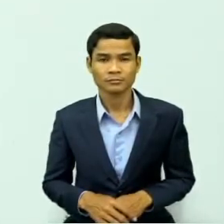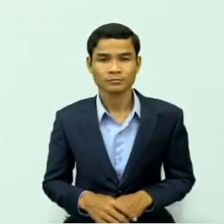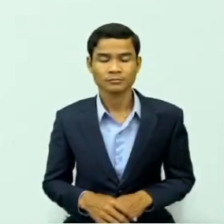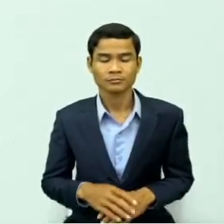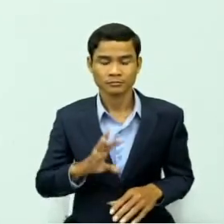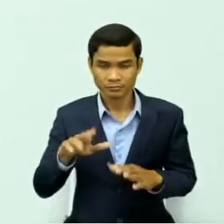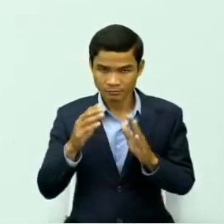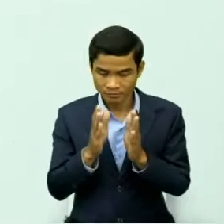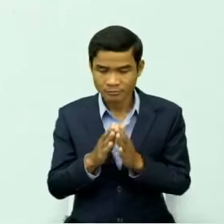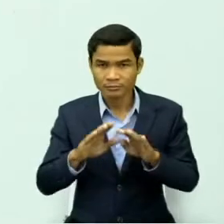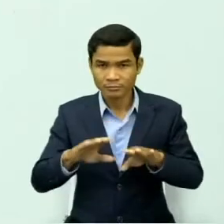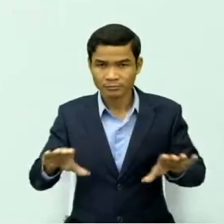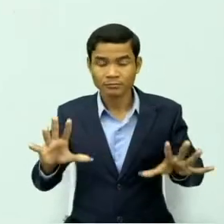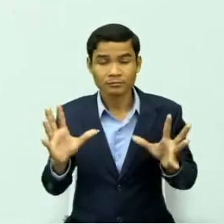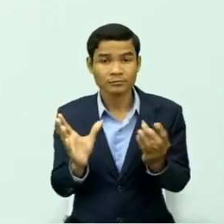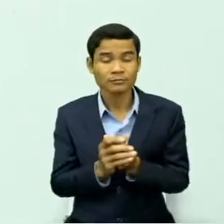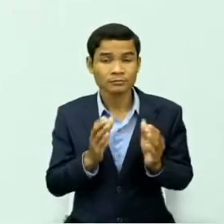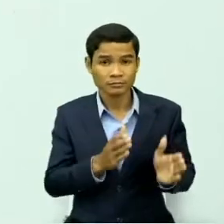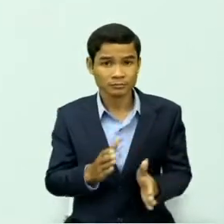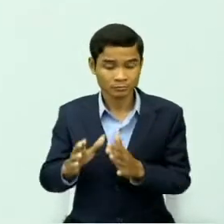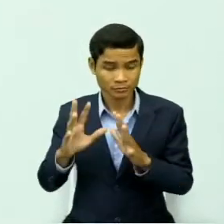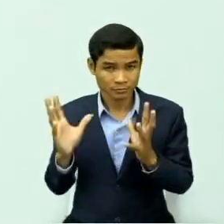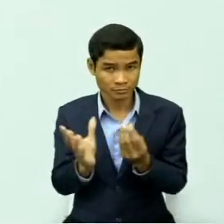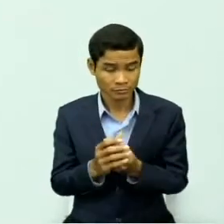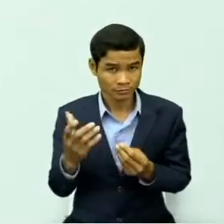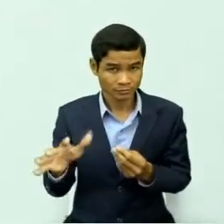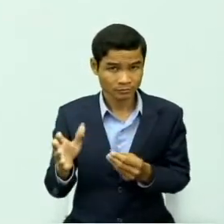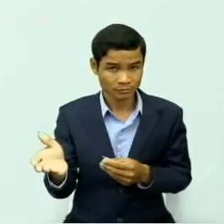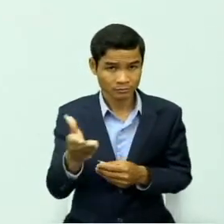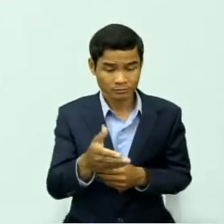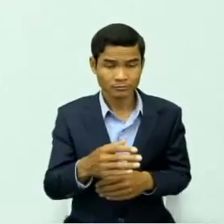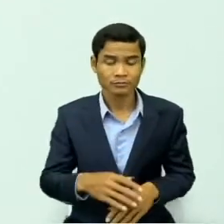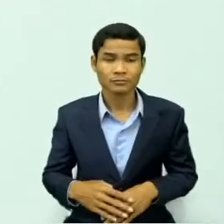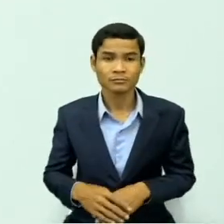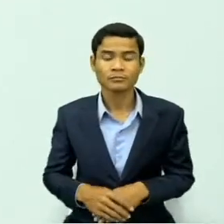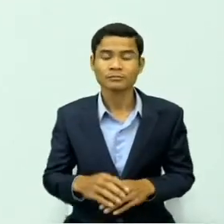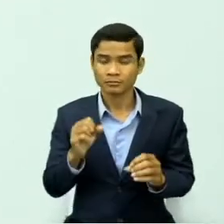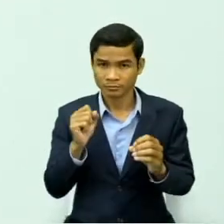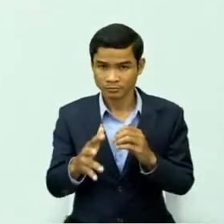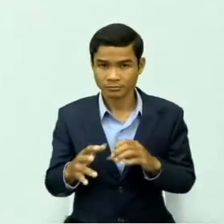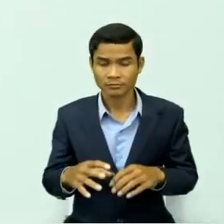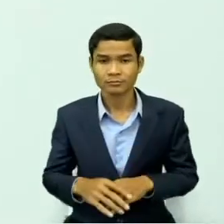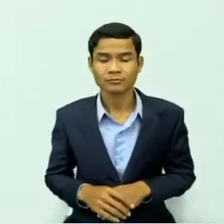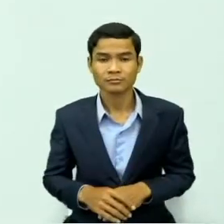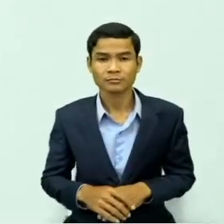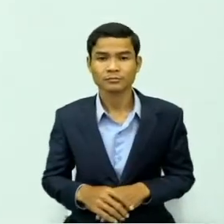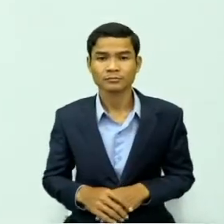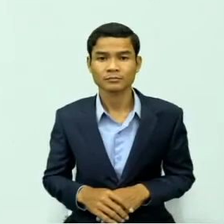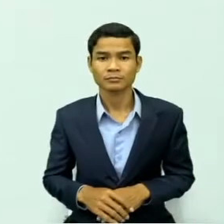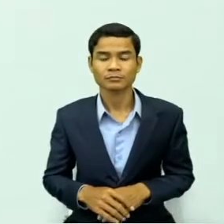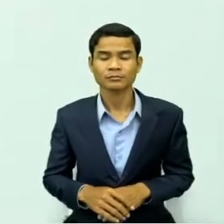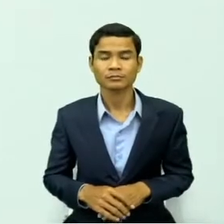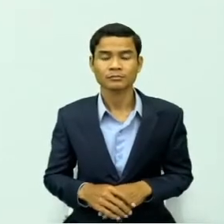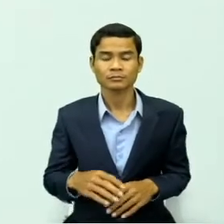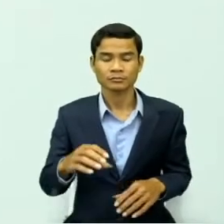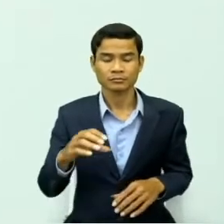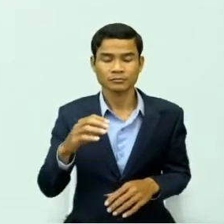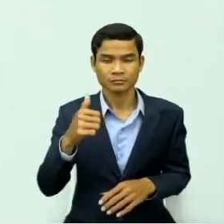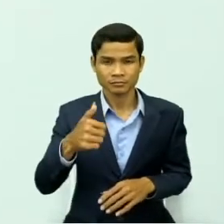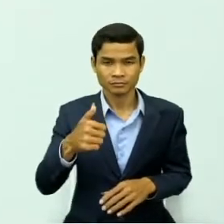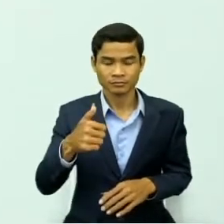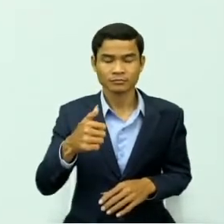Chào con tìm khuôn hơi rì nở. Chào, chập đá ấm. Pno